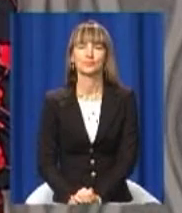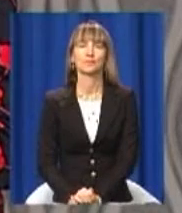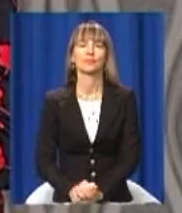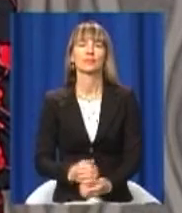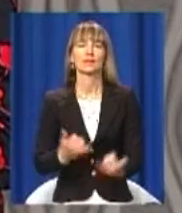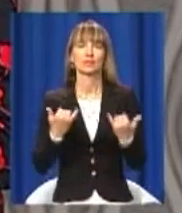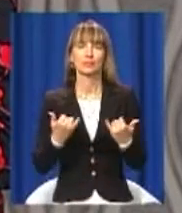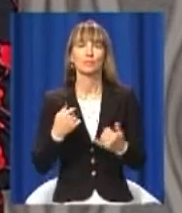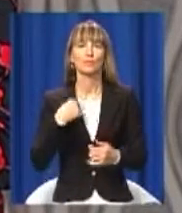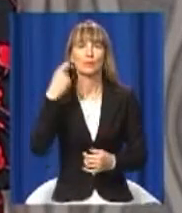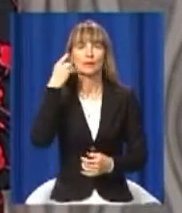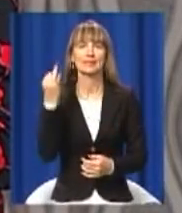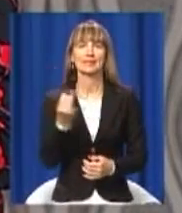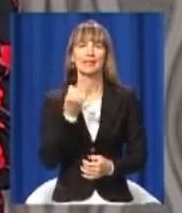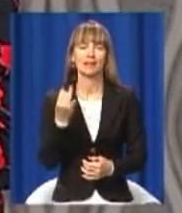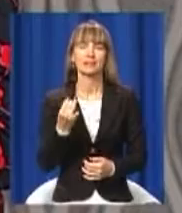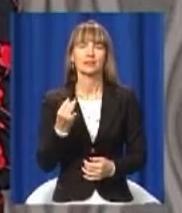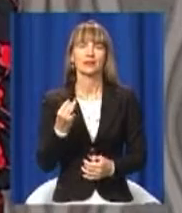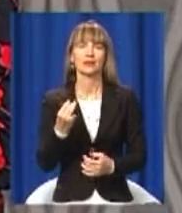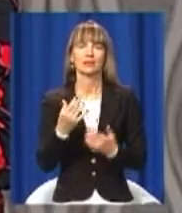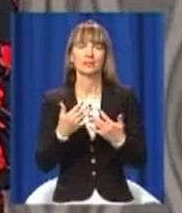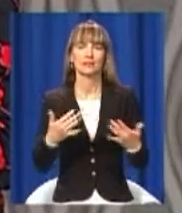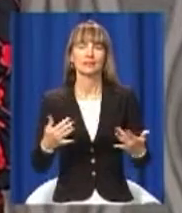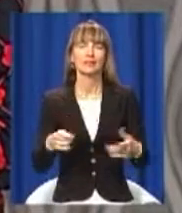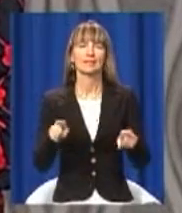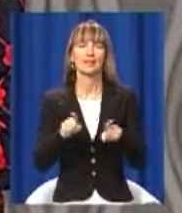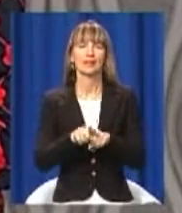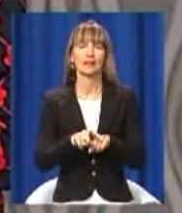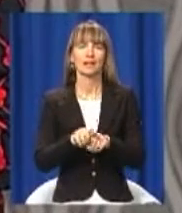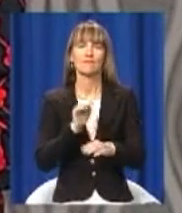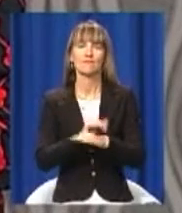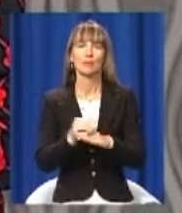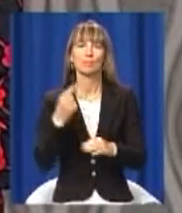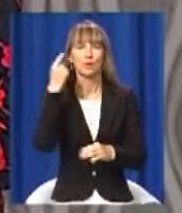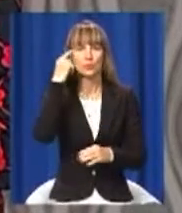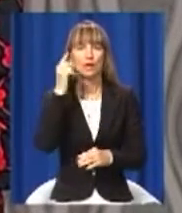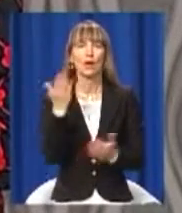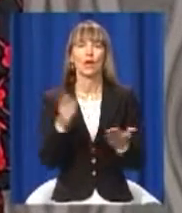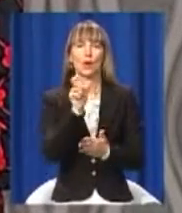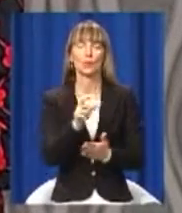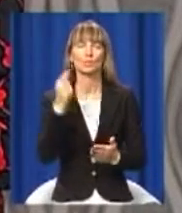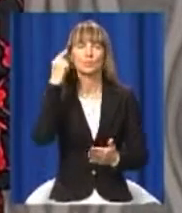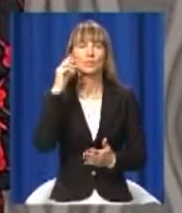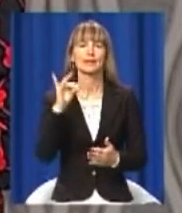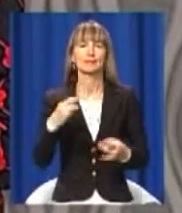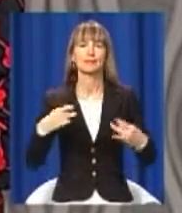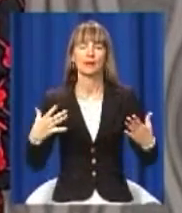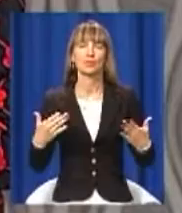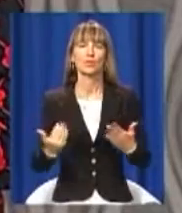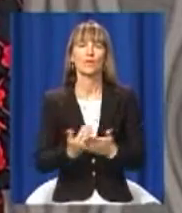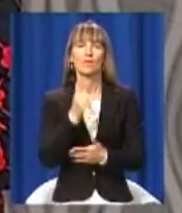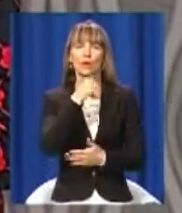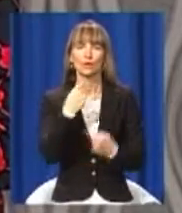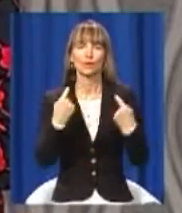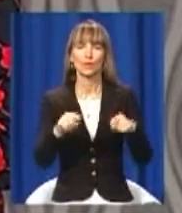Ну, от, власне, і скільки таких цікавих нюансів, певних таких, от бачиш, фактів, ми дізналися, як люди дізнаються і святкують, відзначають Новий